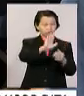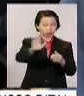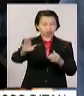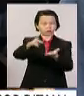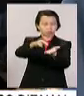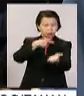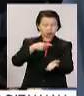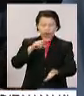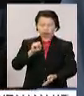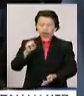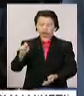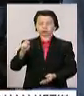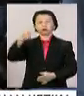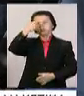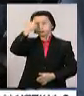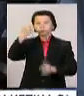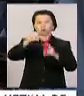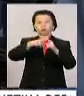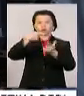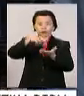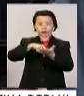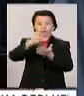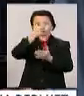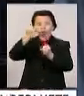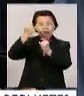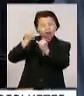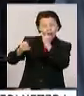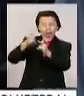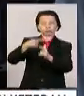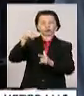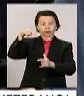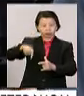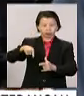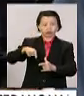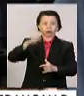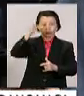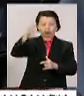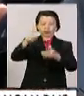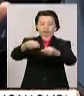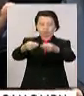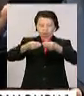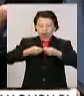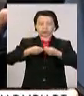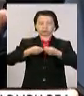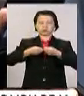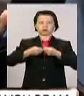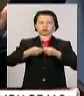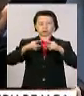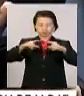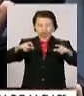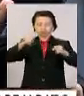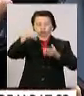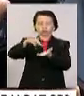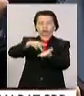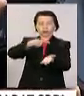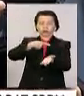Sebab bulan ini, hujung bulan ini dah ada dah yang akan hantar penyata dan bayar. Itu untuk